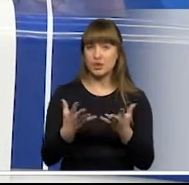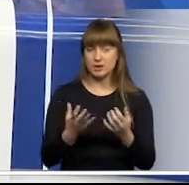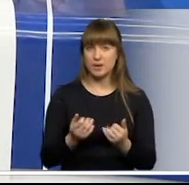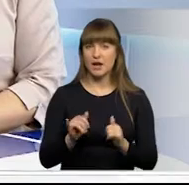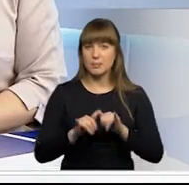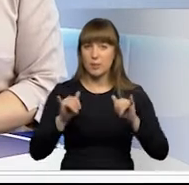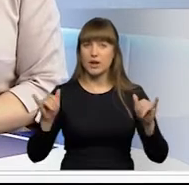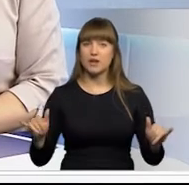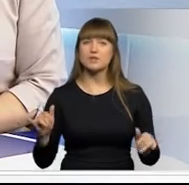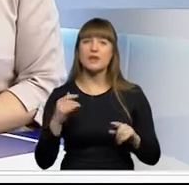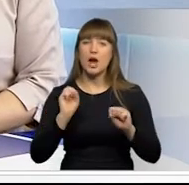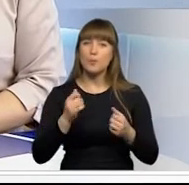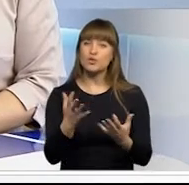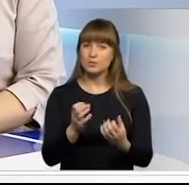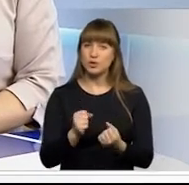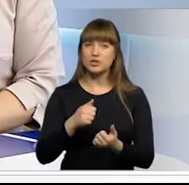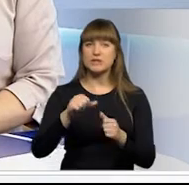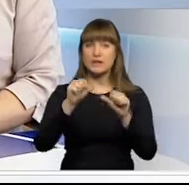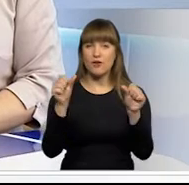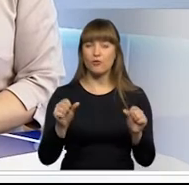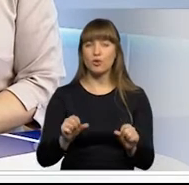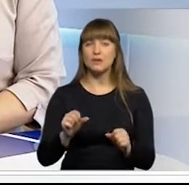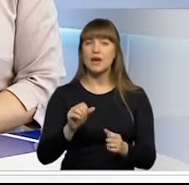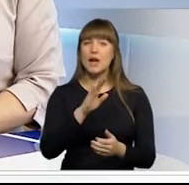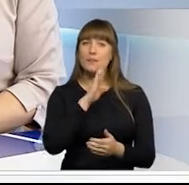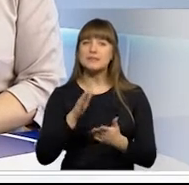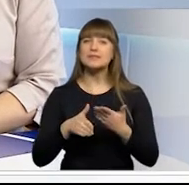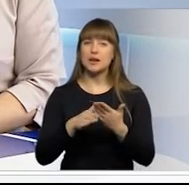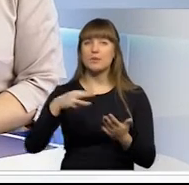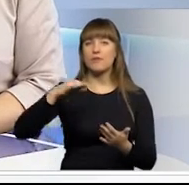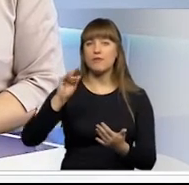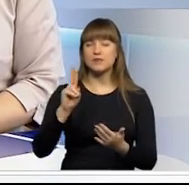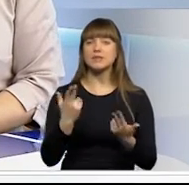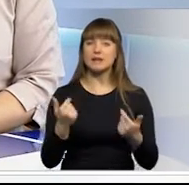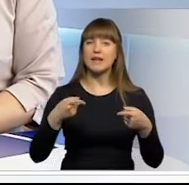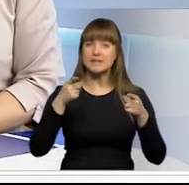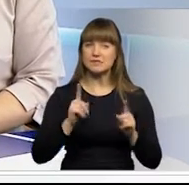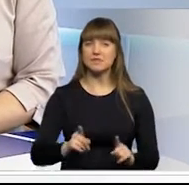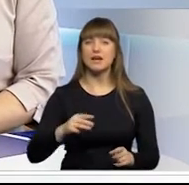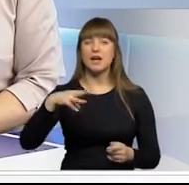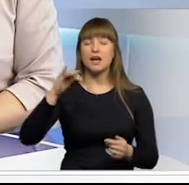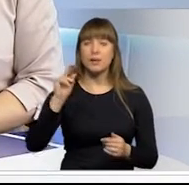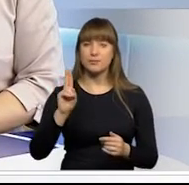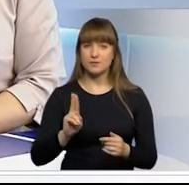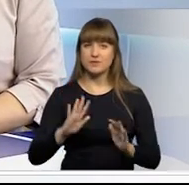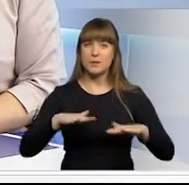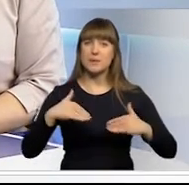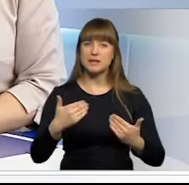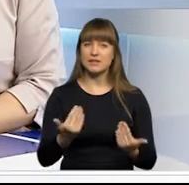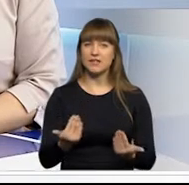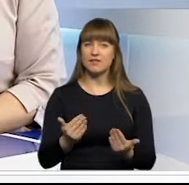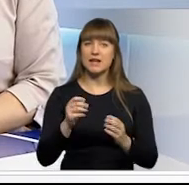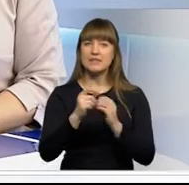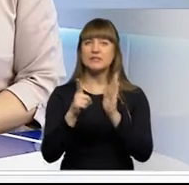МФЦ? Да, действительно. Многофункциональные центры предоставляют 17 услуг пенсионного фонда, и из них вот две